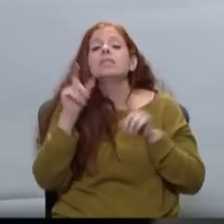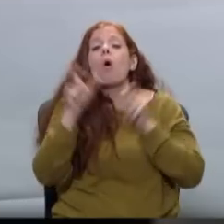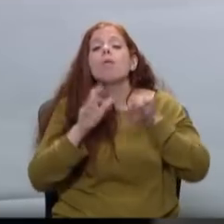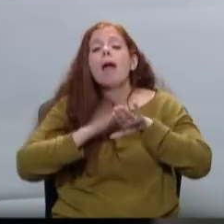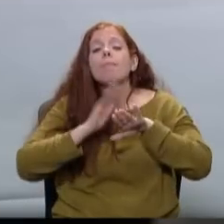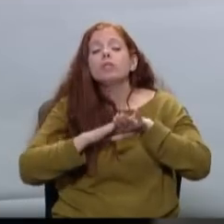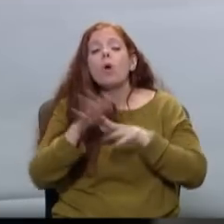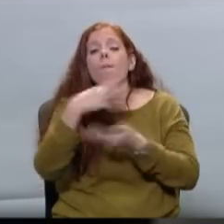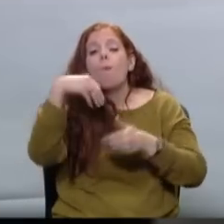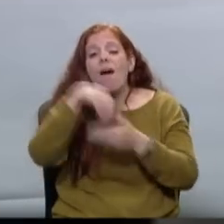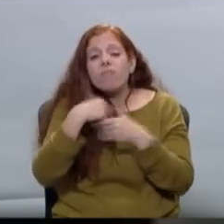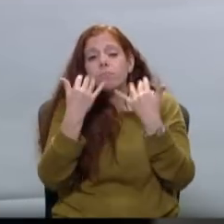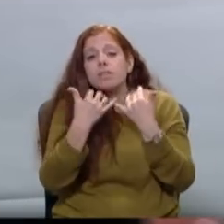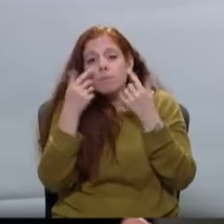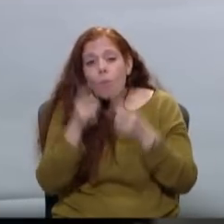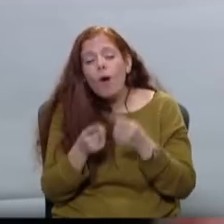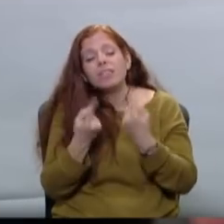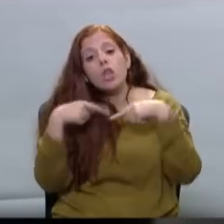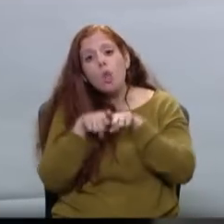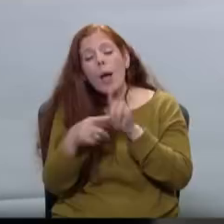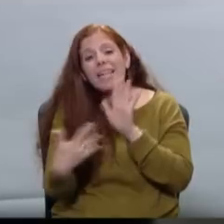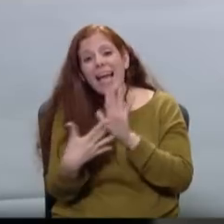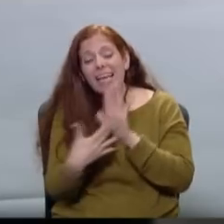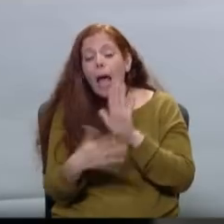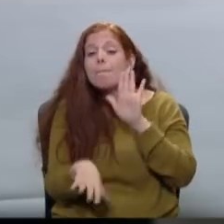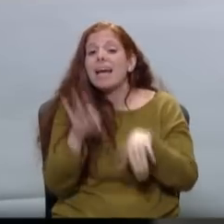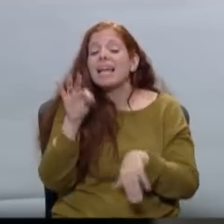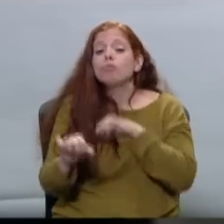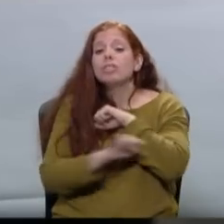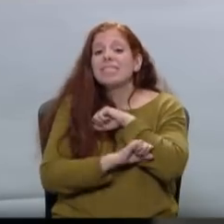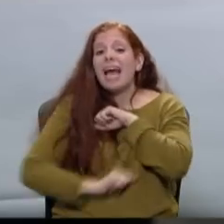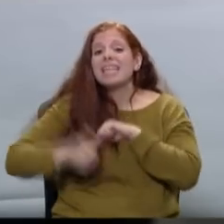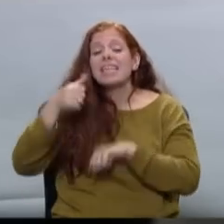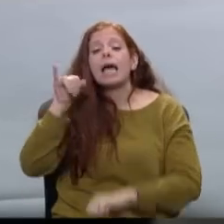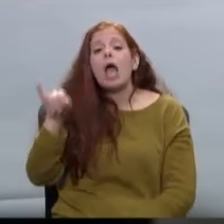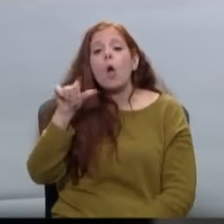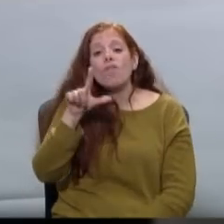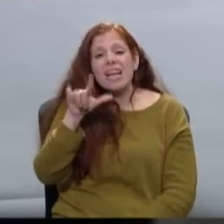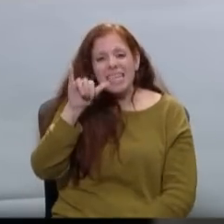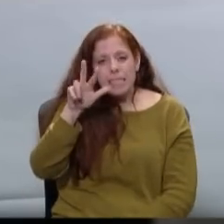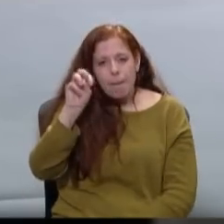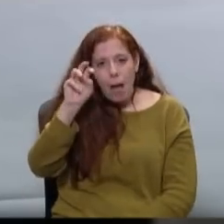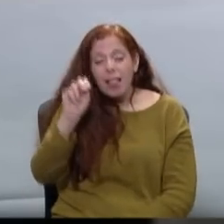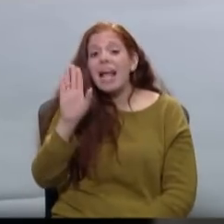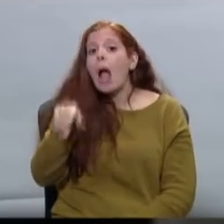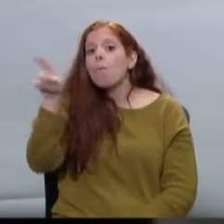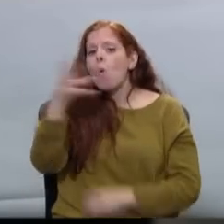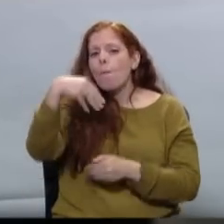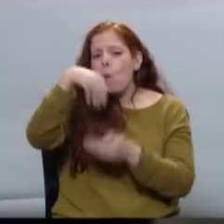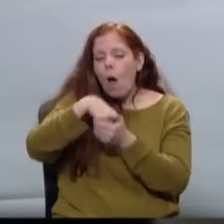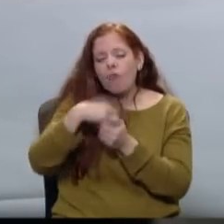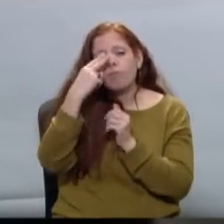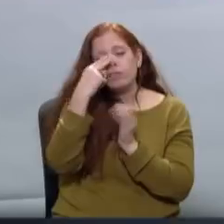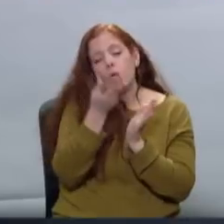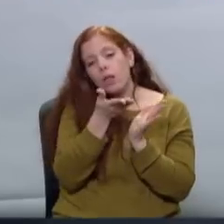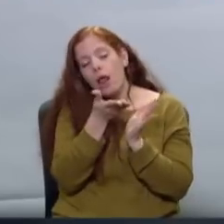מעורבים בסיפור הזה. תוך כדי חקירה מגלים שסגן השר יעקב ליצמן מעורב גם הוא על פי החשד, כן. בניסיון להטות עמדה